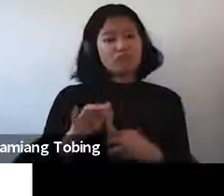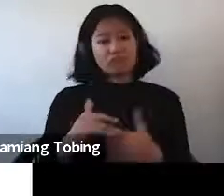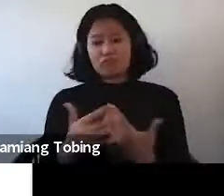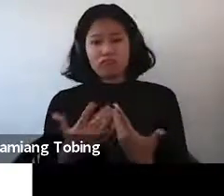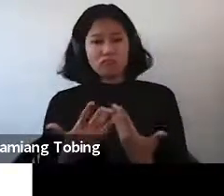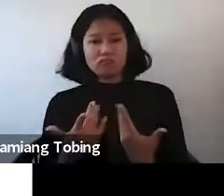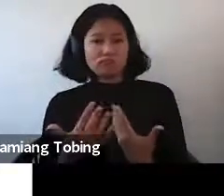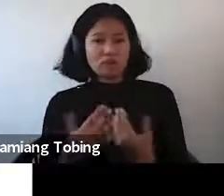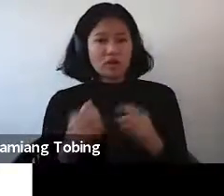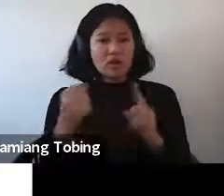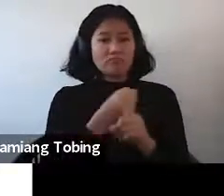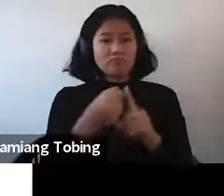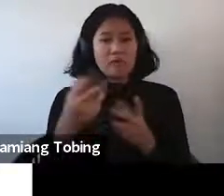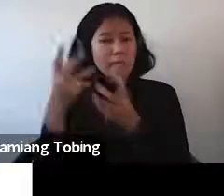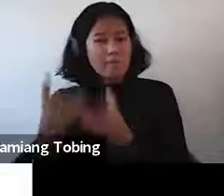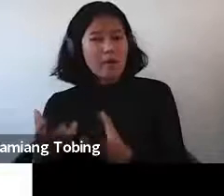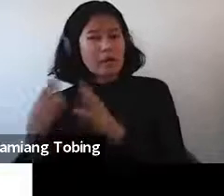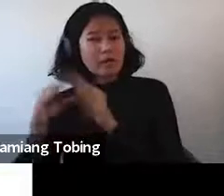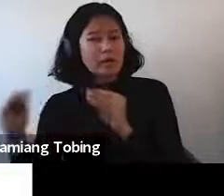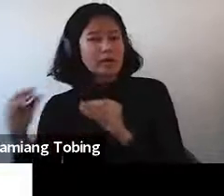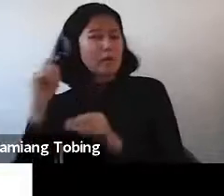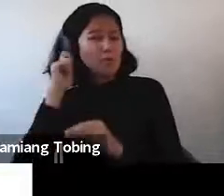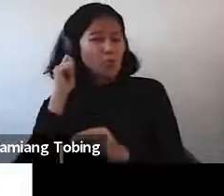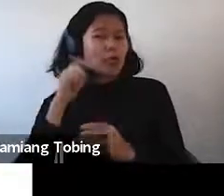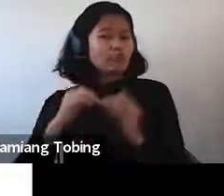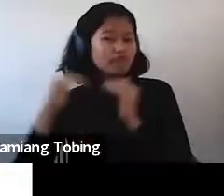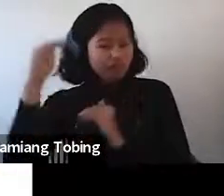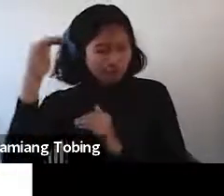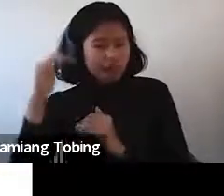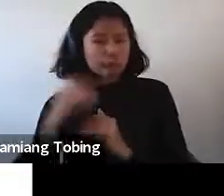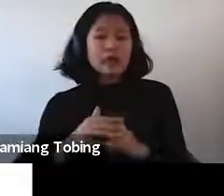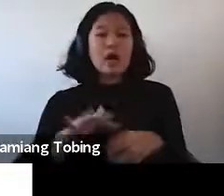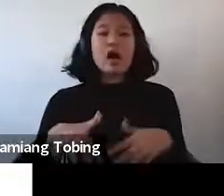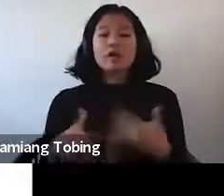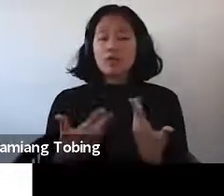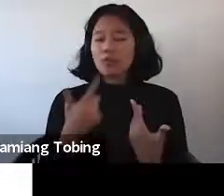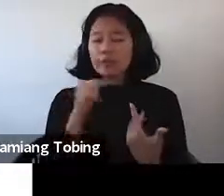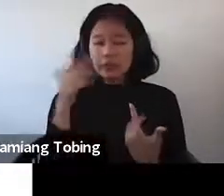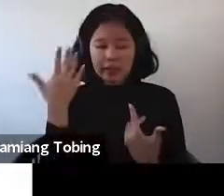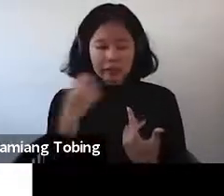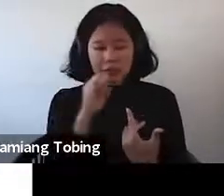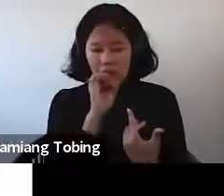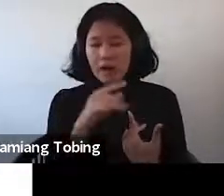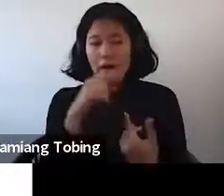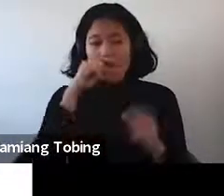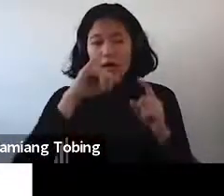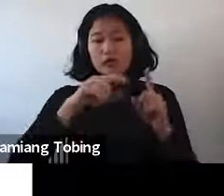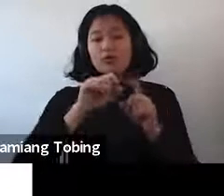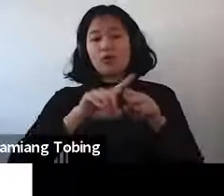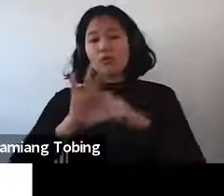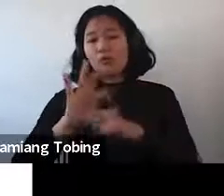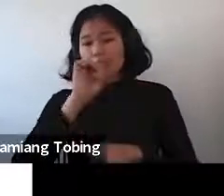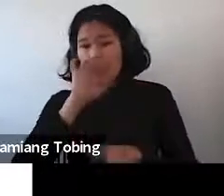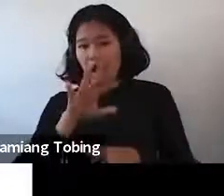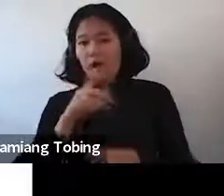kekerasan meningkat, beban kerja perempuan itu juga meningkat, kemudian tadi ada Pak Joko sudah menyinggung